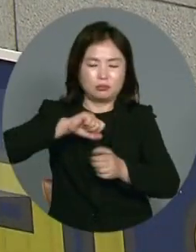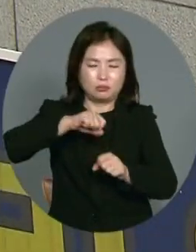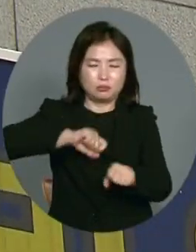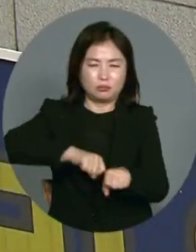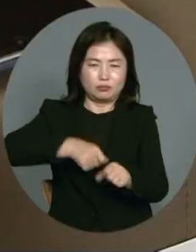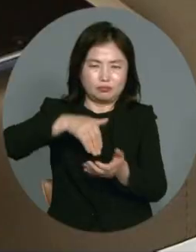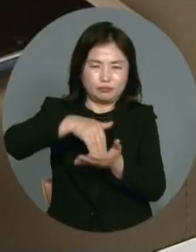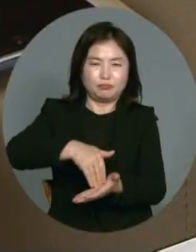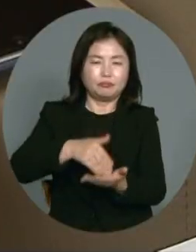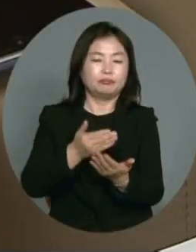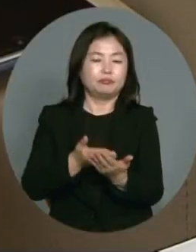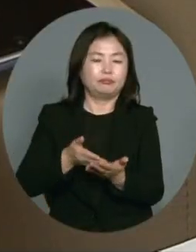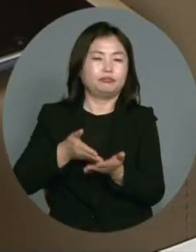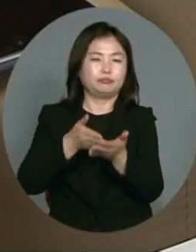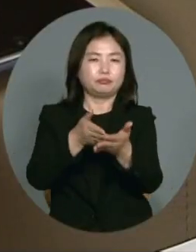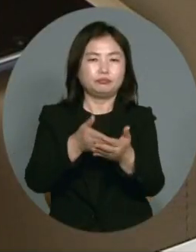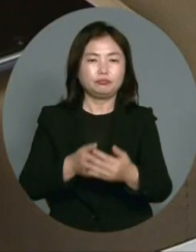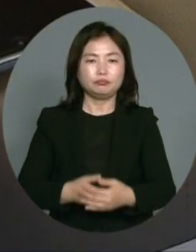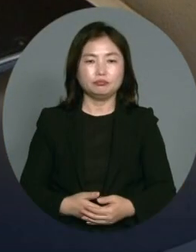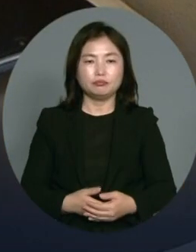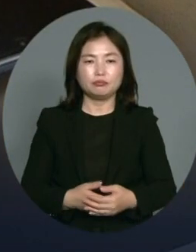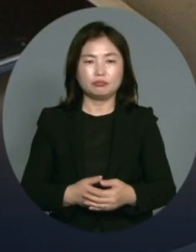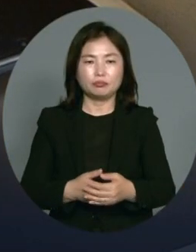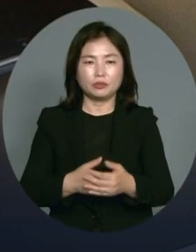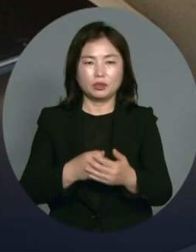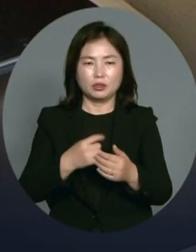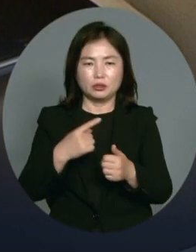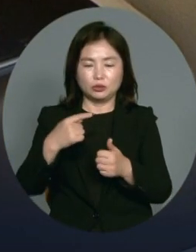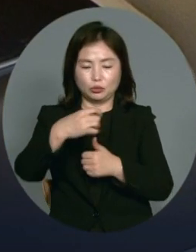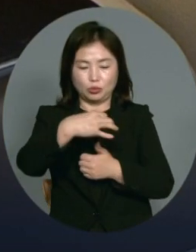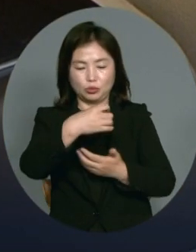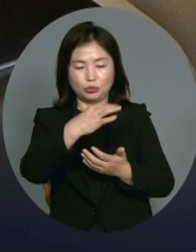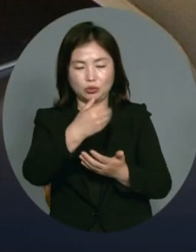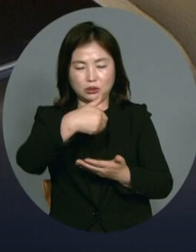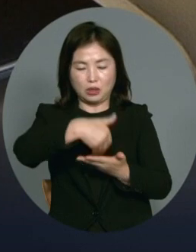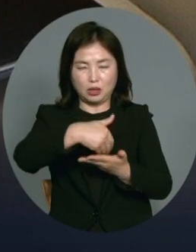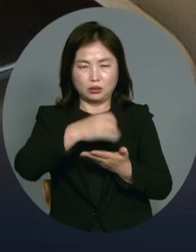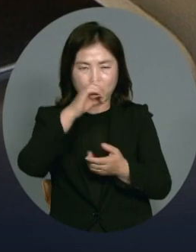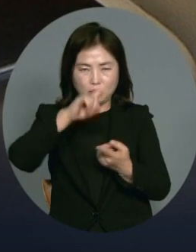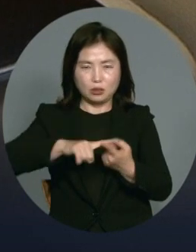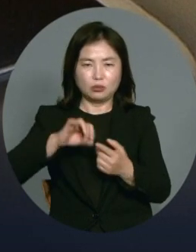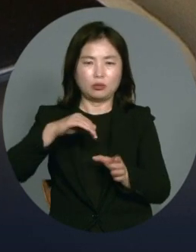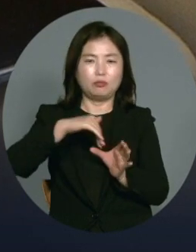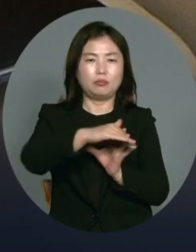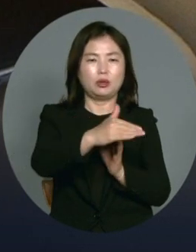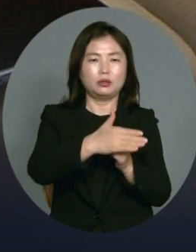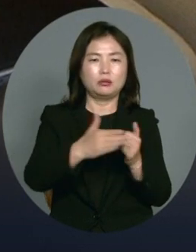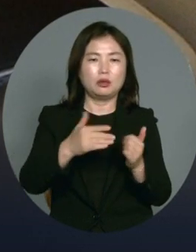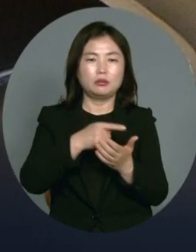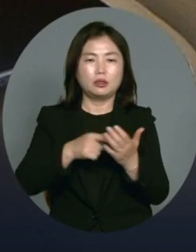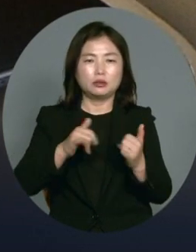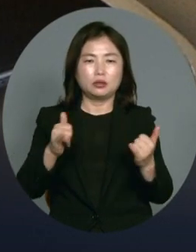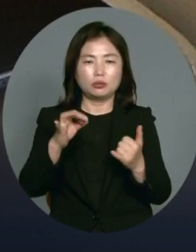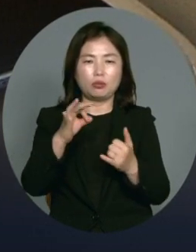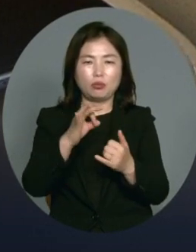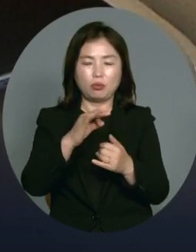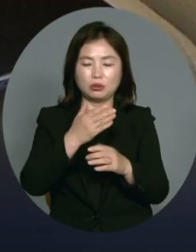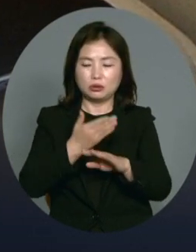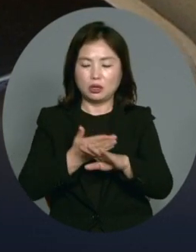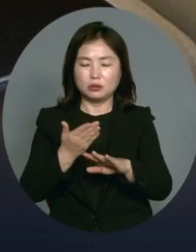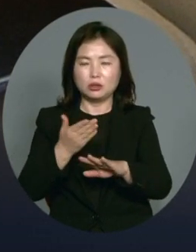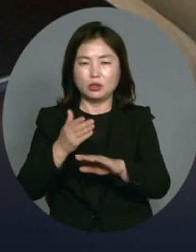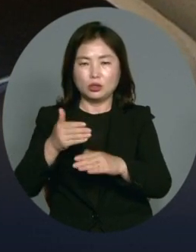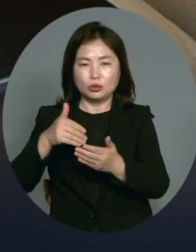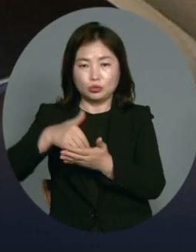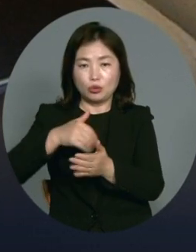촉구했습니다. 계속 돈을 입금하게 만들어서 피해를 키우는 방식으로 저희 피해자들의 피해 금액이